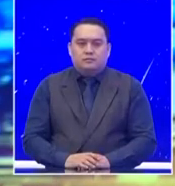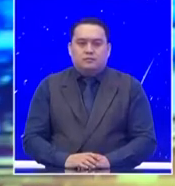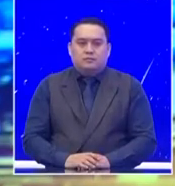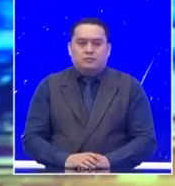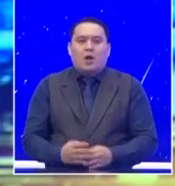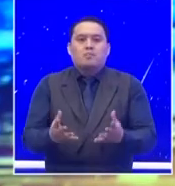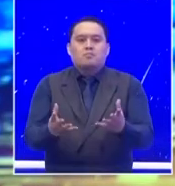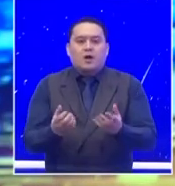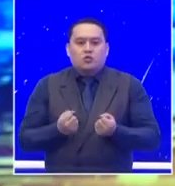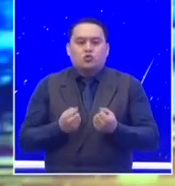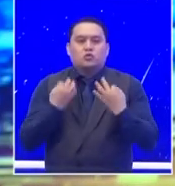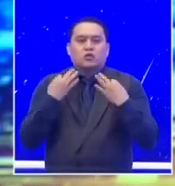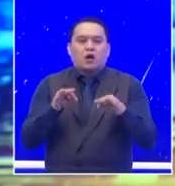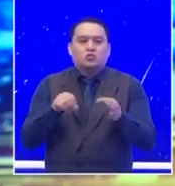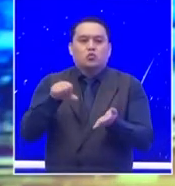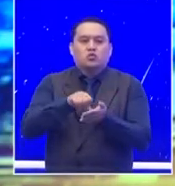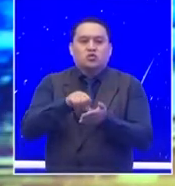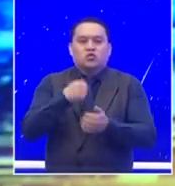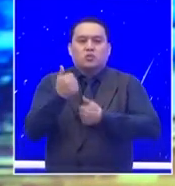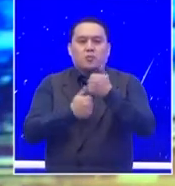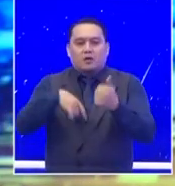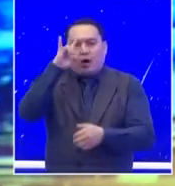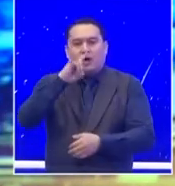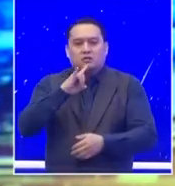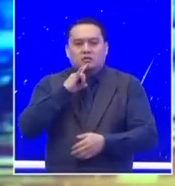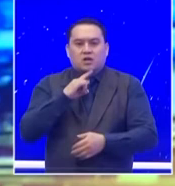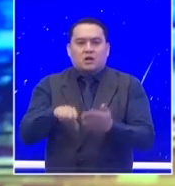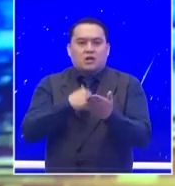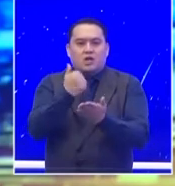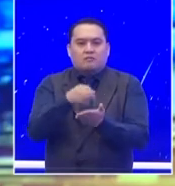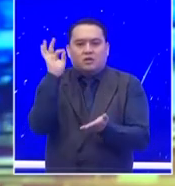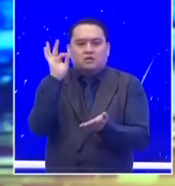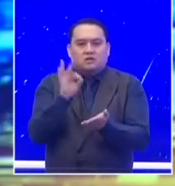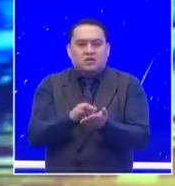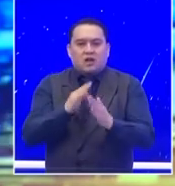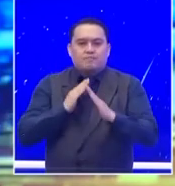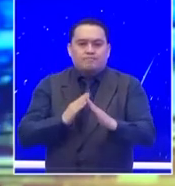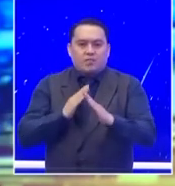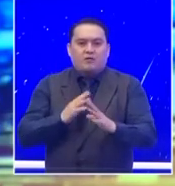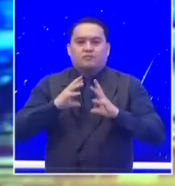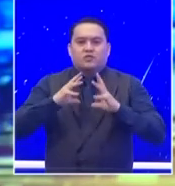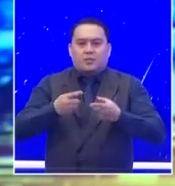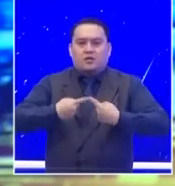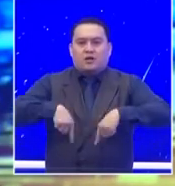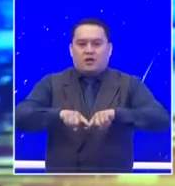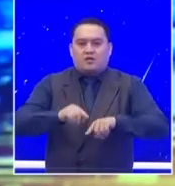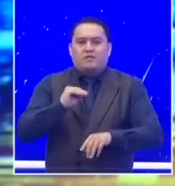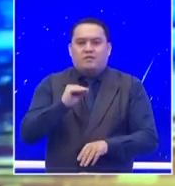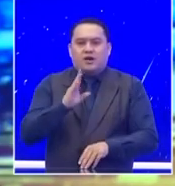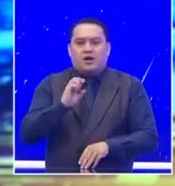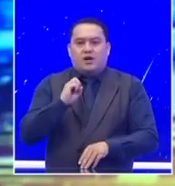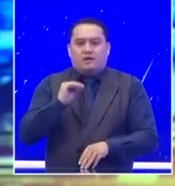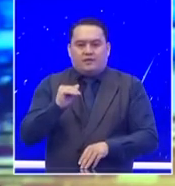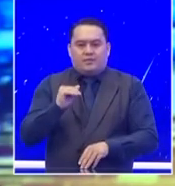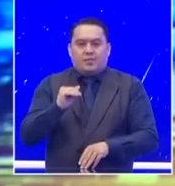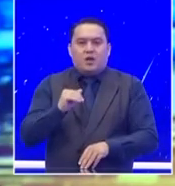Получить путевку на чемпионат Казахстана – главная цель каратистов, которые выступают по правилам Всемирной организации карате